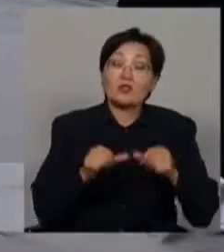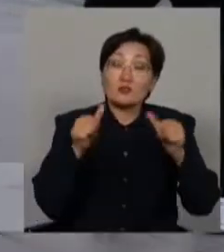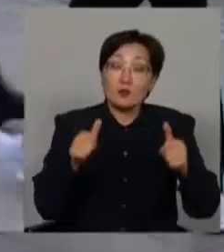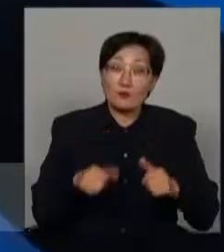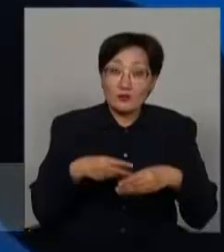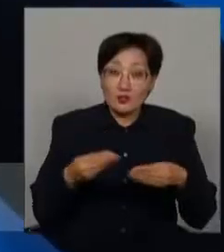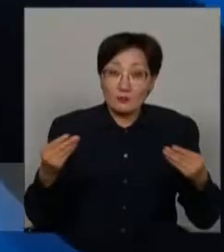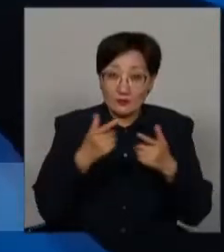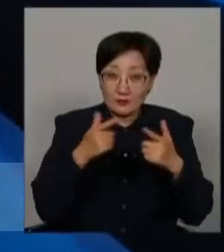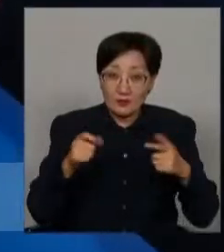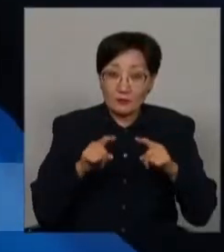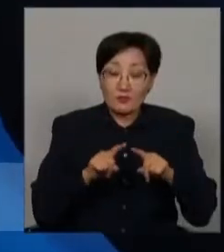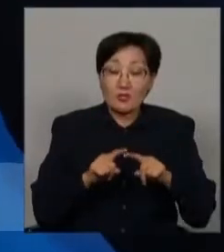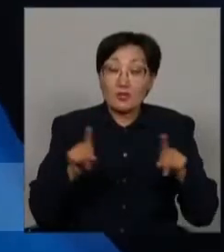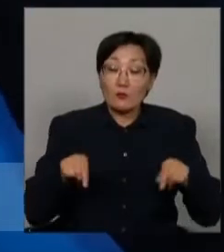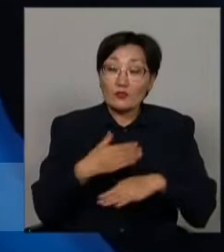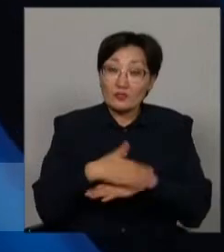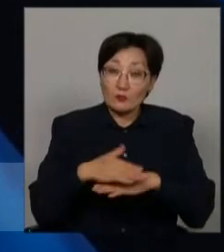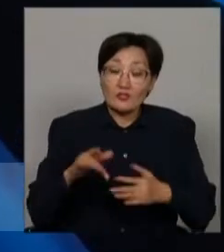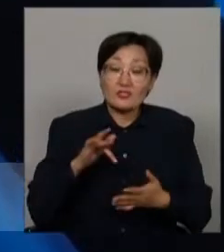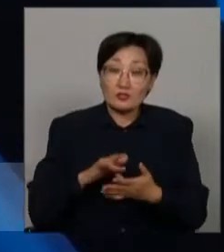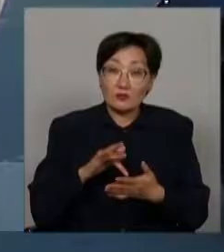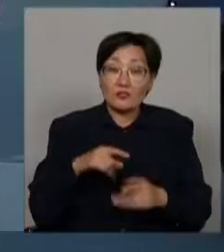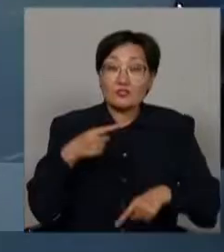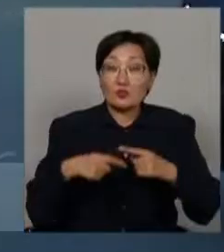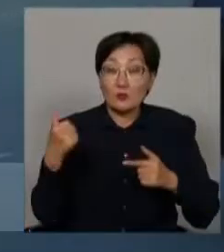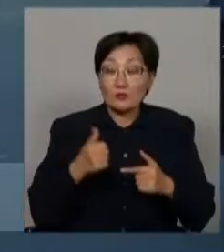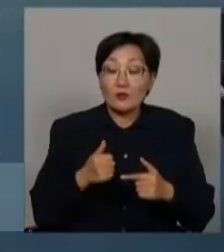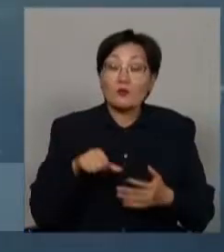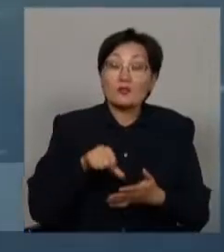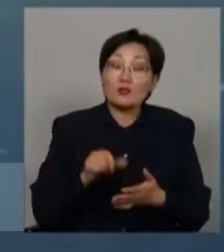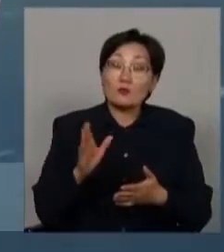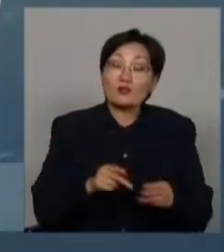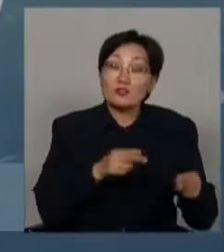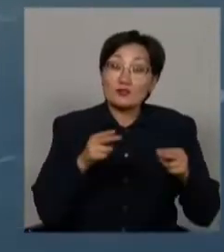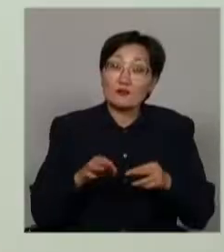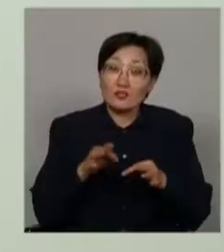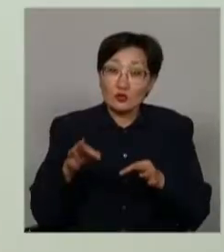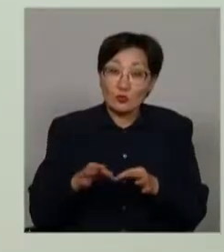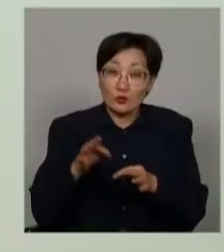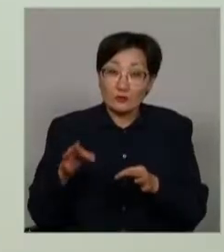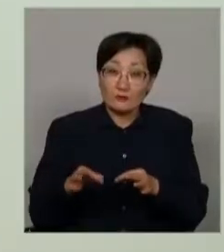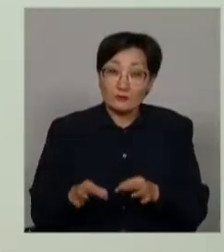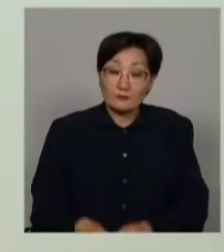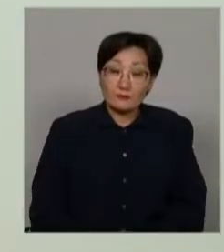раздают информационные материалы на улицах столицы. Со следующей недели представители будут выезжать в регионы.